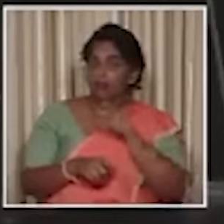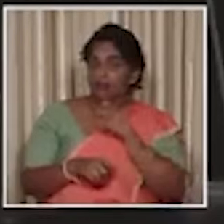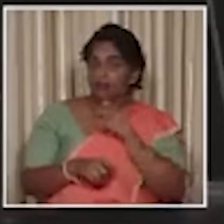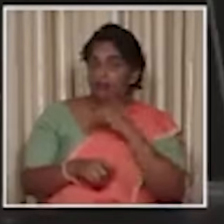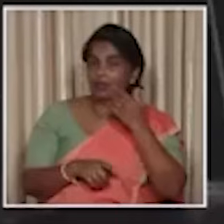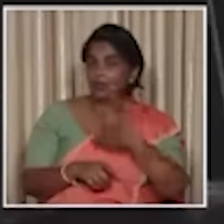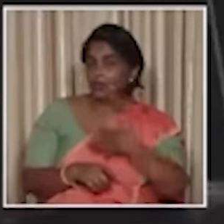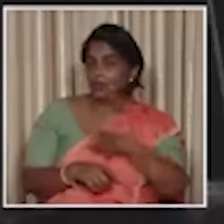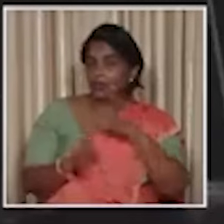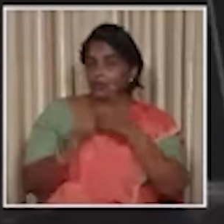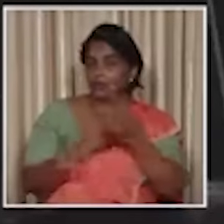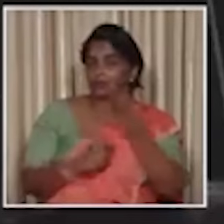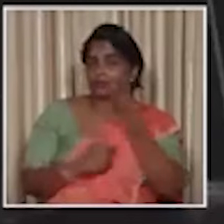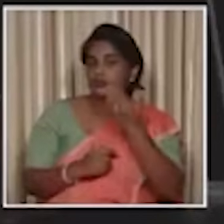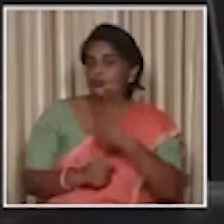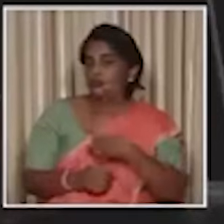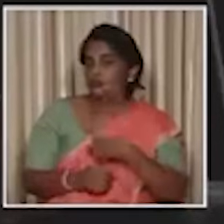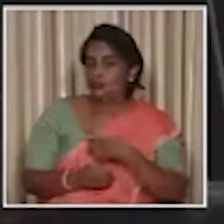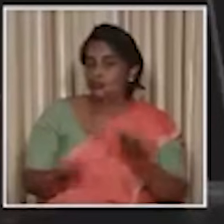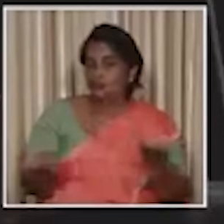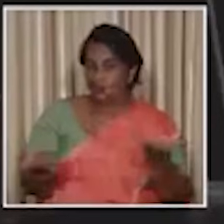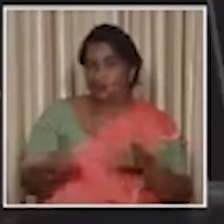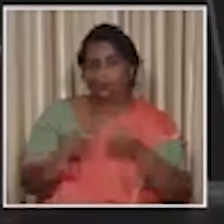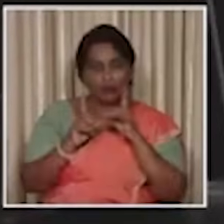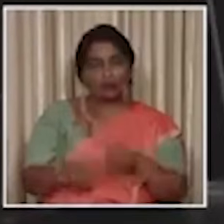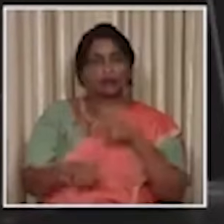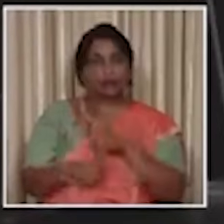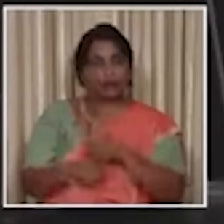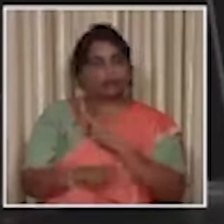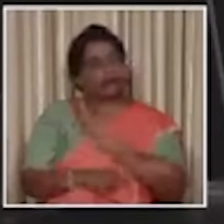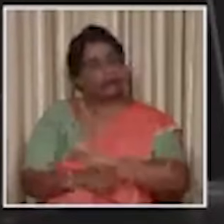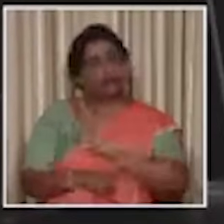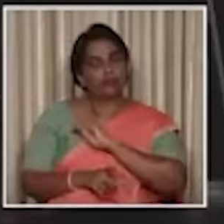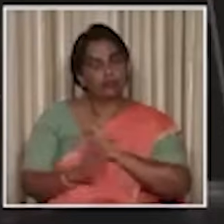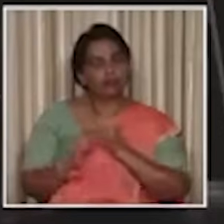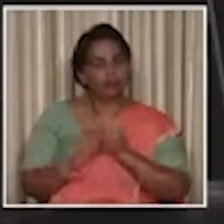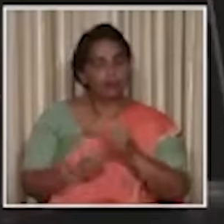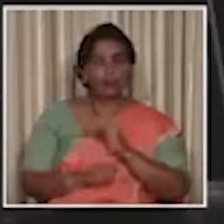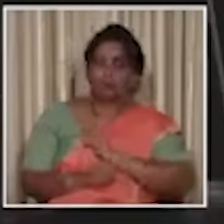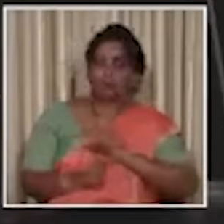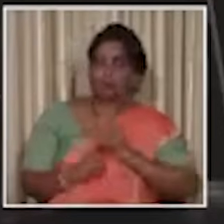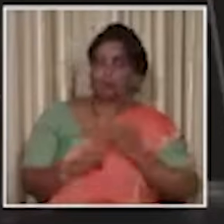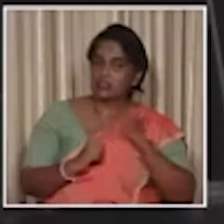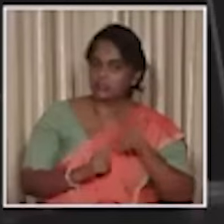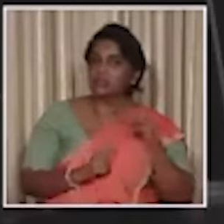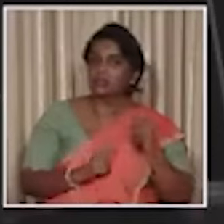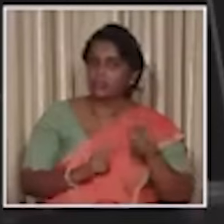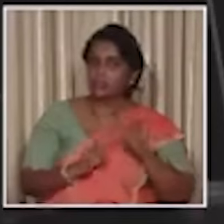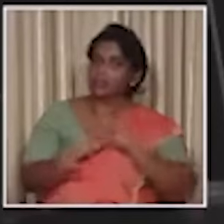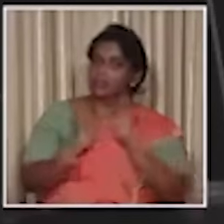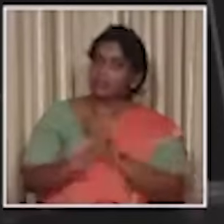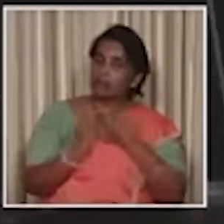இவையெல்லாம் தமிழ் மக்கள் பொறுமையோடும் சகிப்புத்தன்மையோடும் ஏற்றுக்கொண்டுதானே வாழ்கிறார்கள், இவற்றை சமாளித்துக் கொண்டுதானே வாழ்கிறார்கள்.